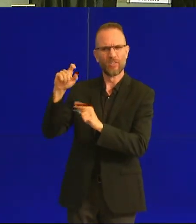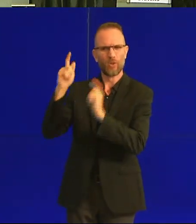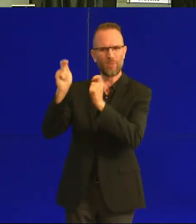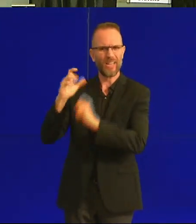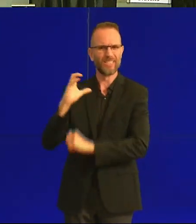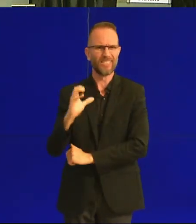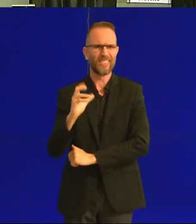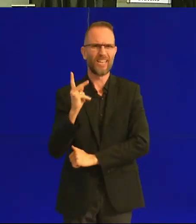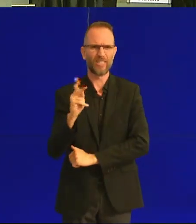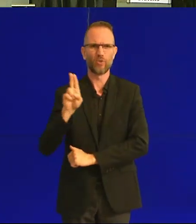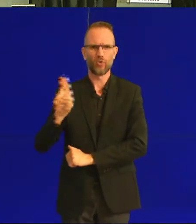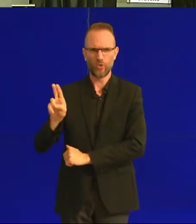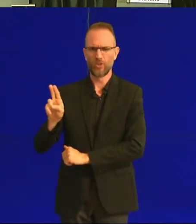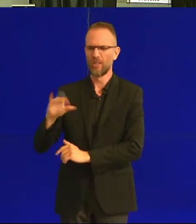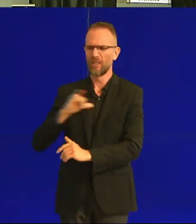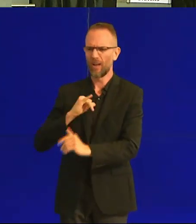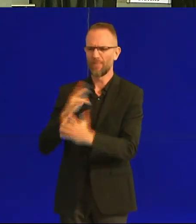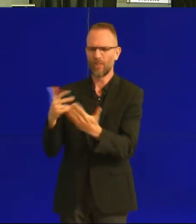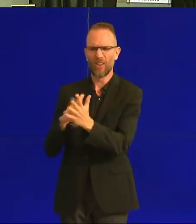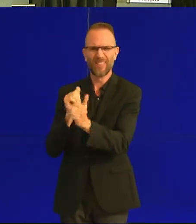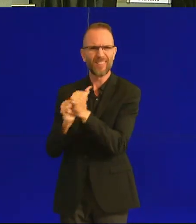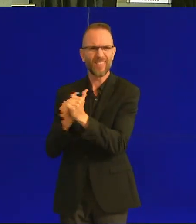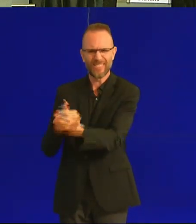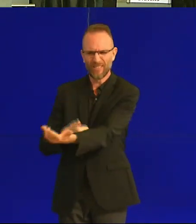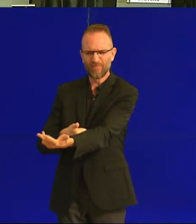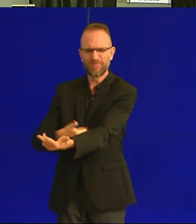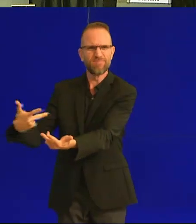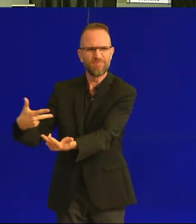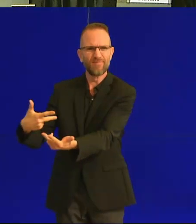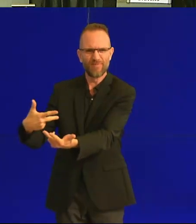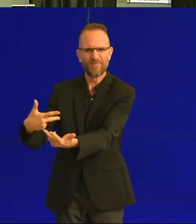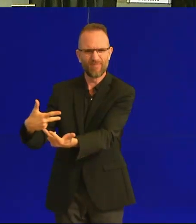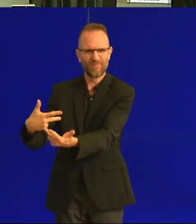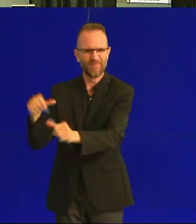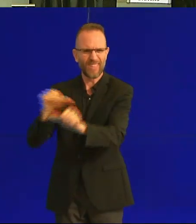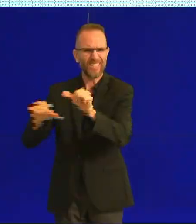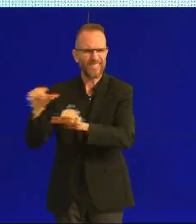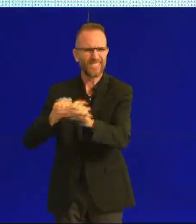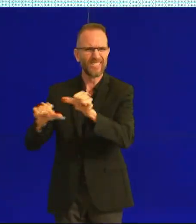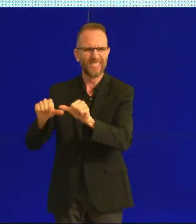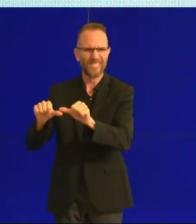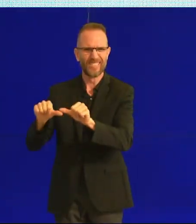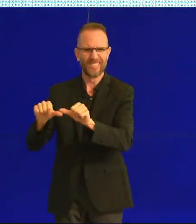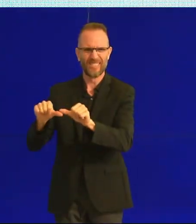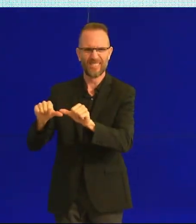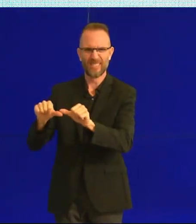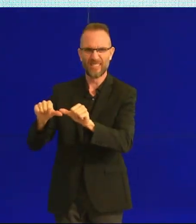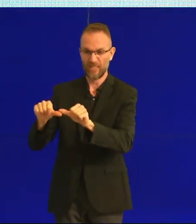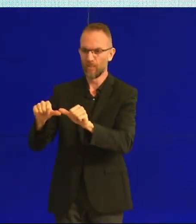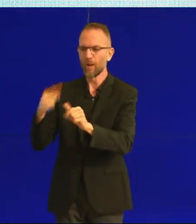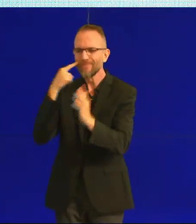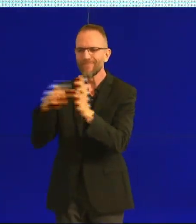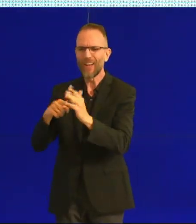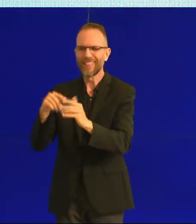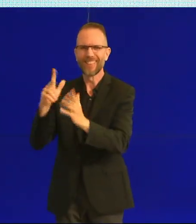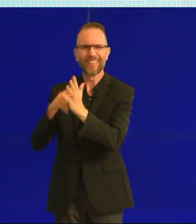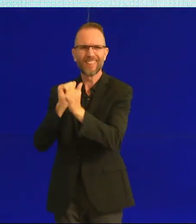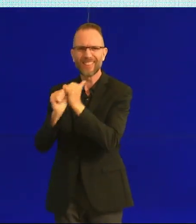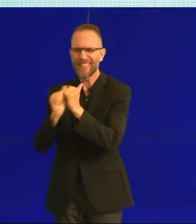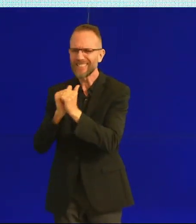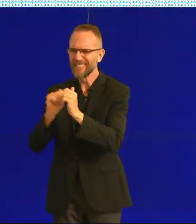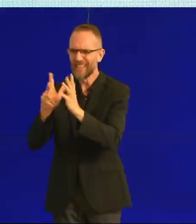dans la stratégie de sortie du confinement donc les tests sérologiques son et s qui permettent de détecter la